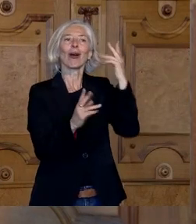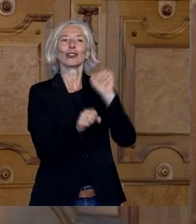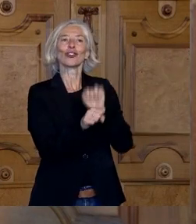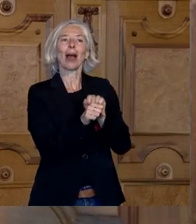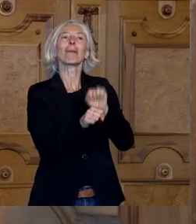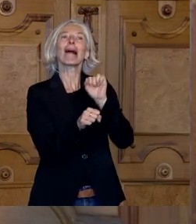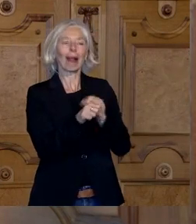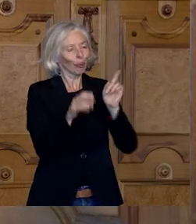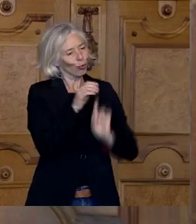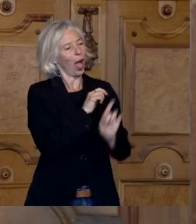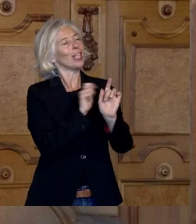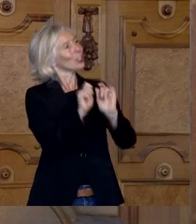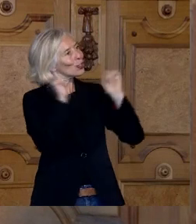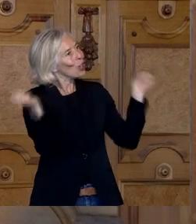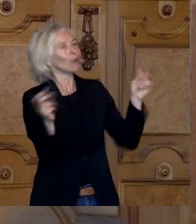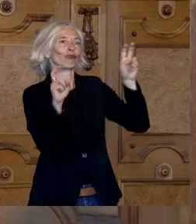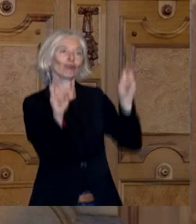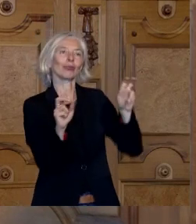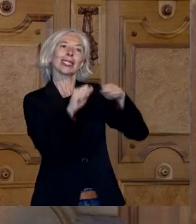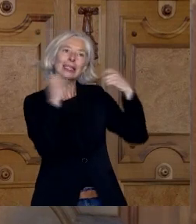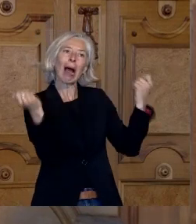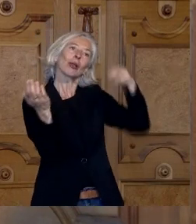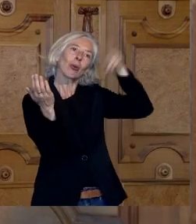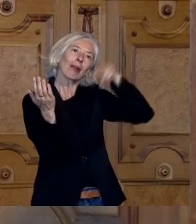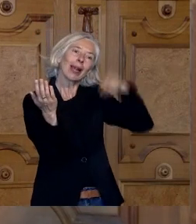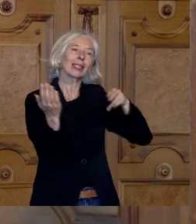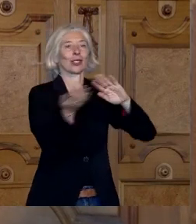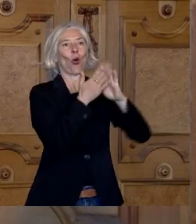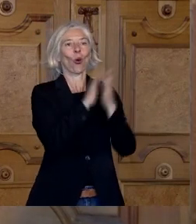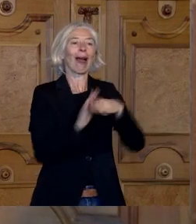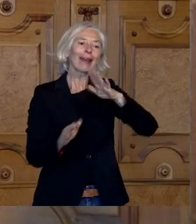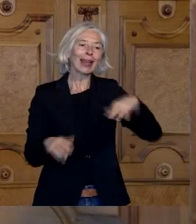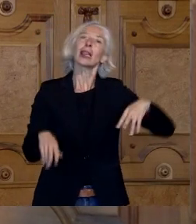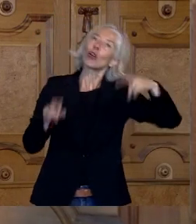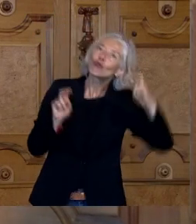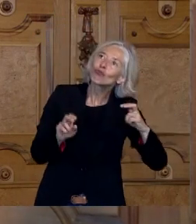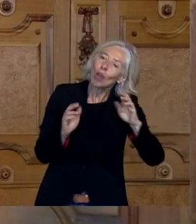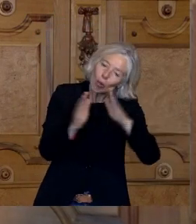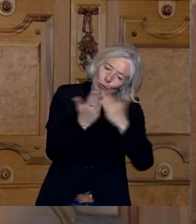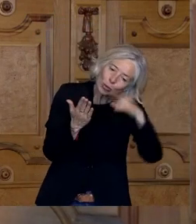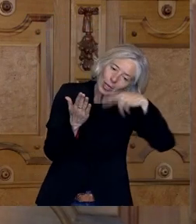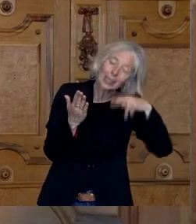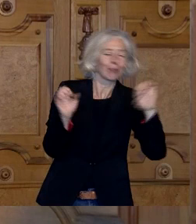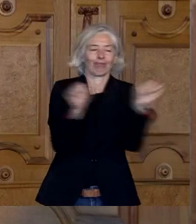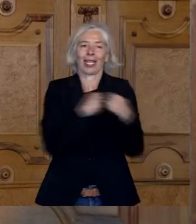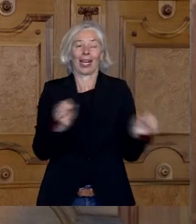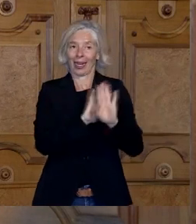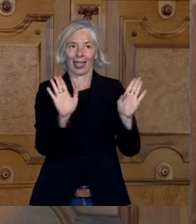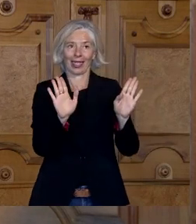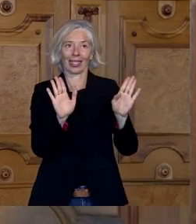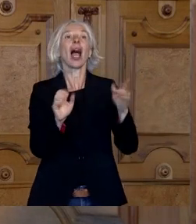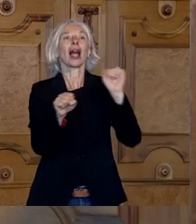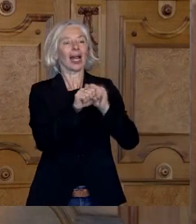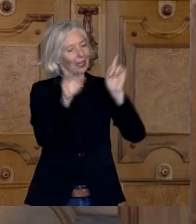ein Buch lesen können, aber sowohl die Zentrale als auch die Zweigstelle werden ab Montag auch unter Wahrung